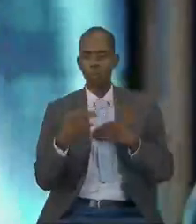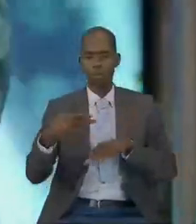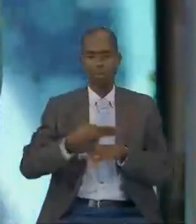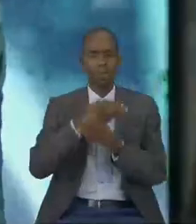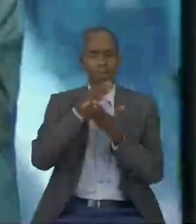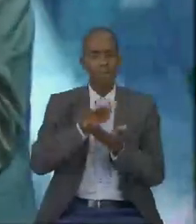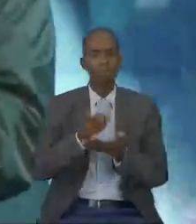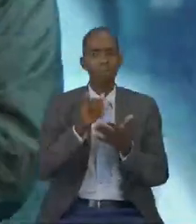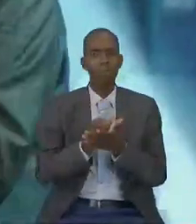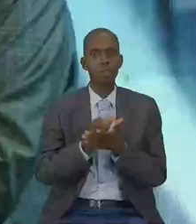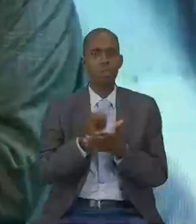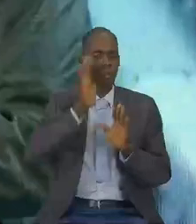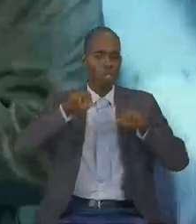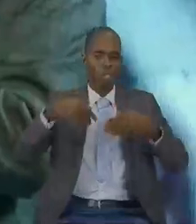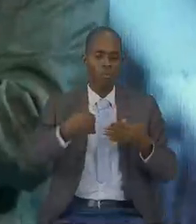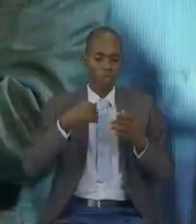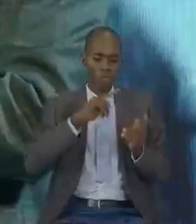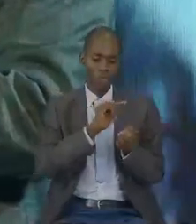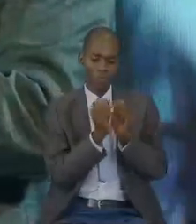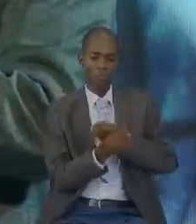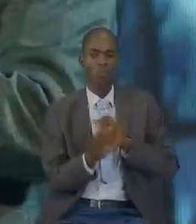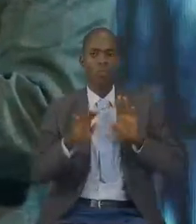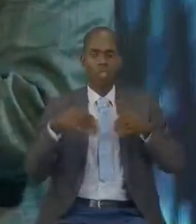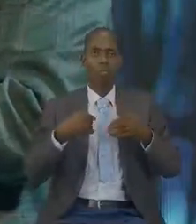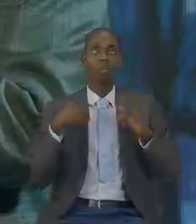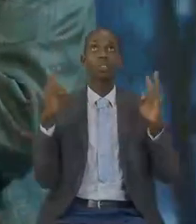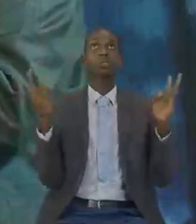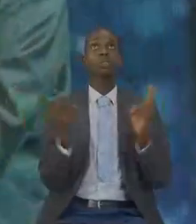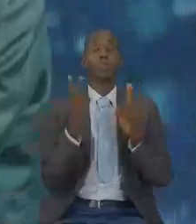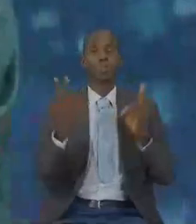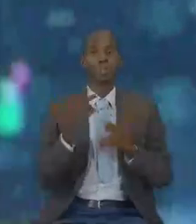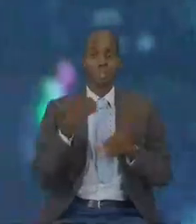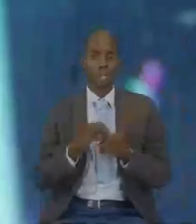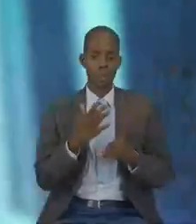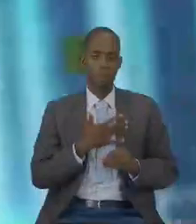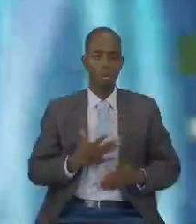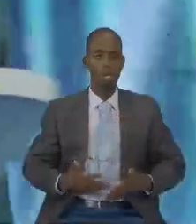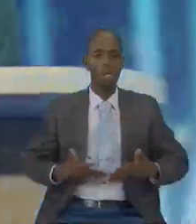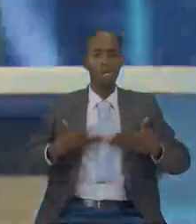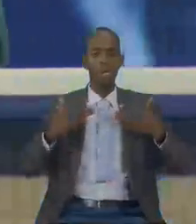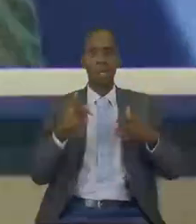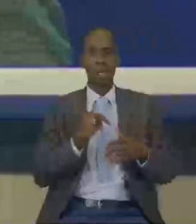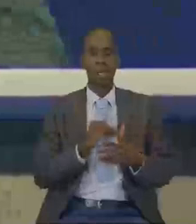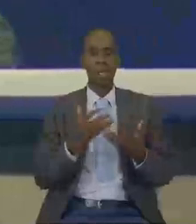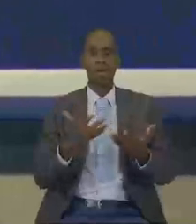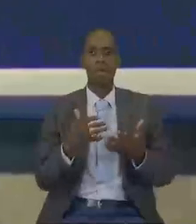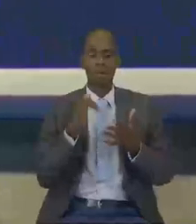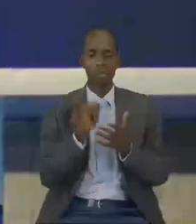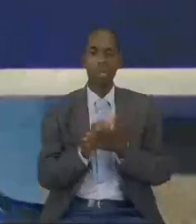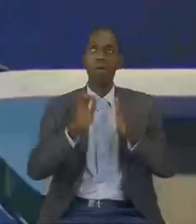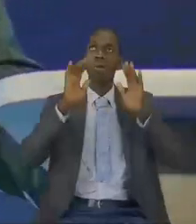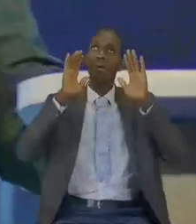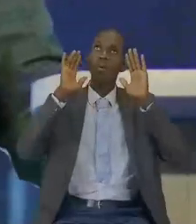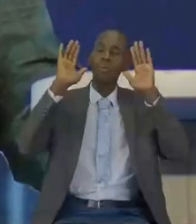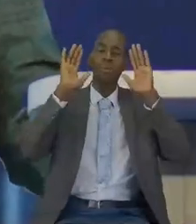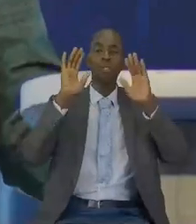le sang de l'agneau qui me donnera la transformation et qui me donnera le triomphe et la victoire dans ma vie. Et